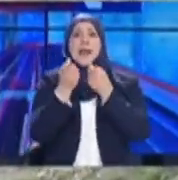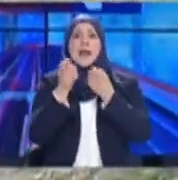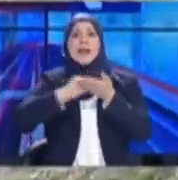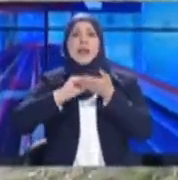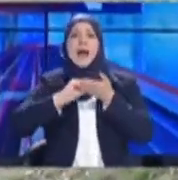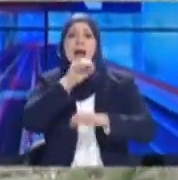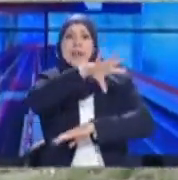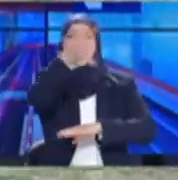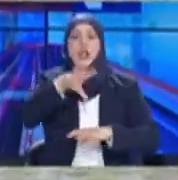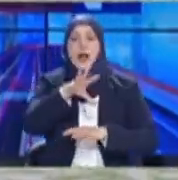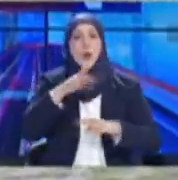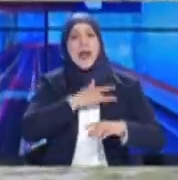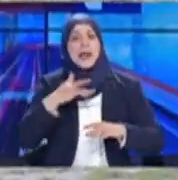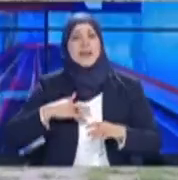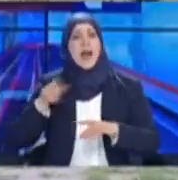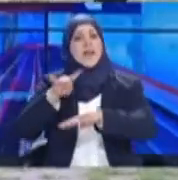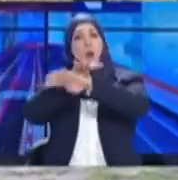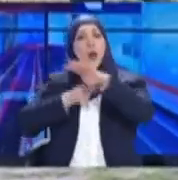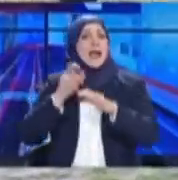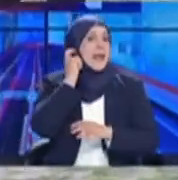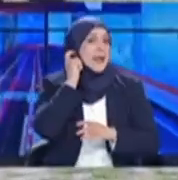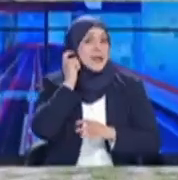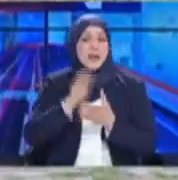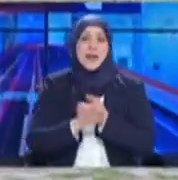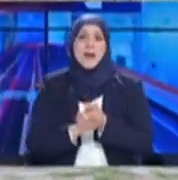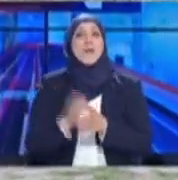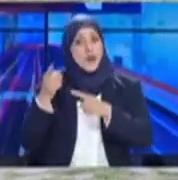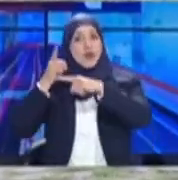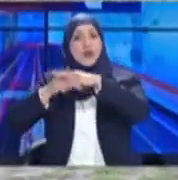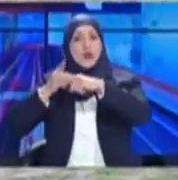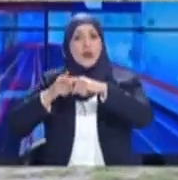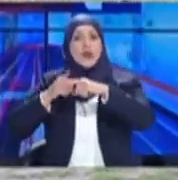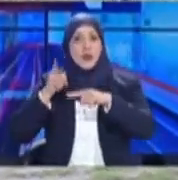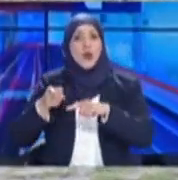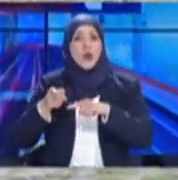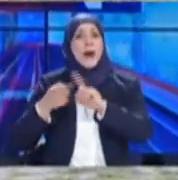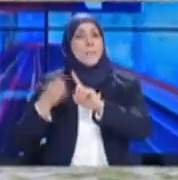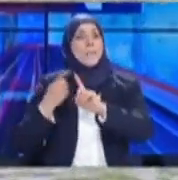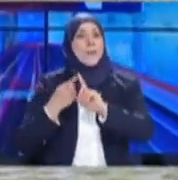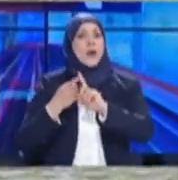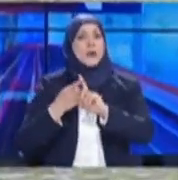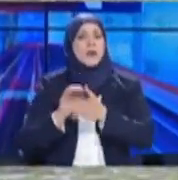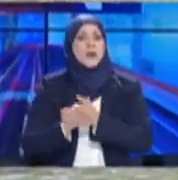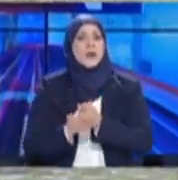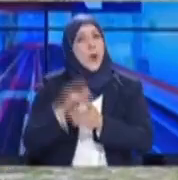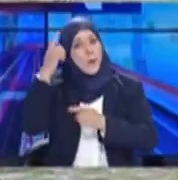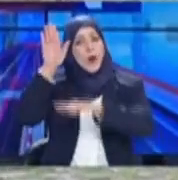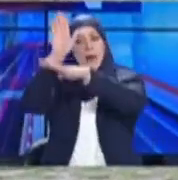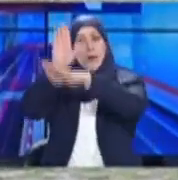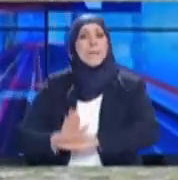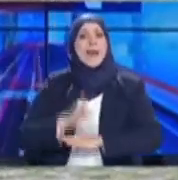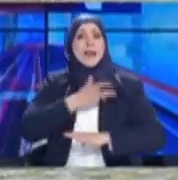العموميه في ولايه القصرين اللي اه ايضا هم يعتبروا جمود المرحله اه لا عامين ثلاثه